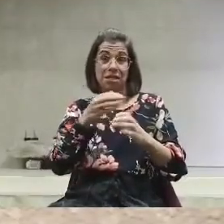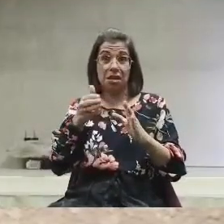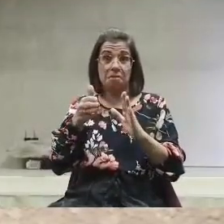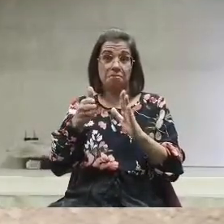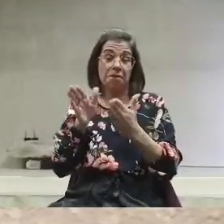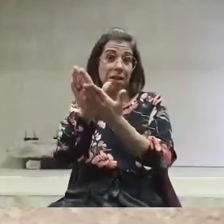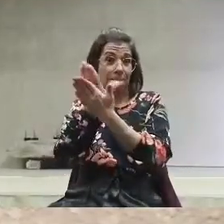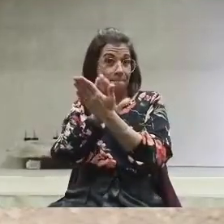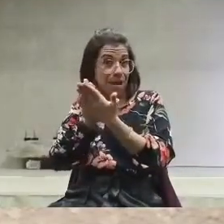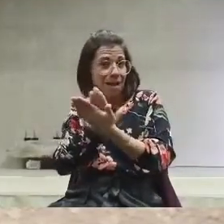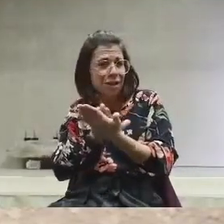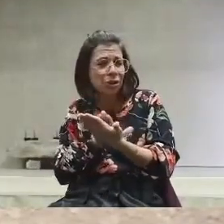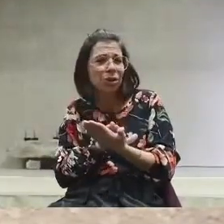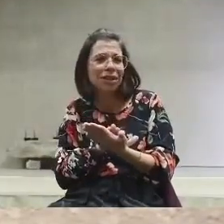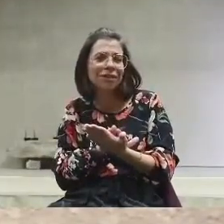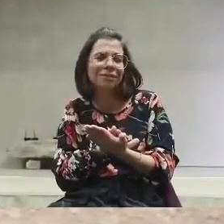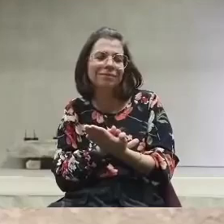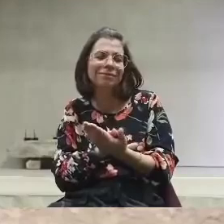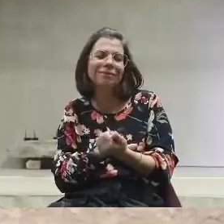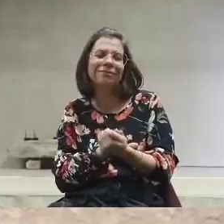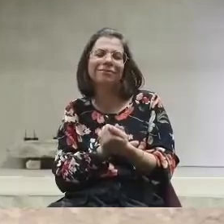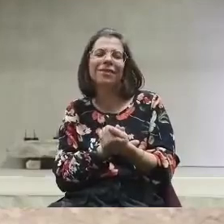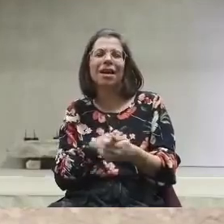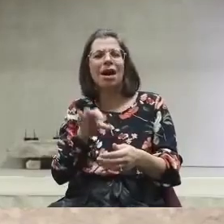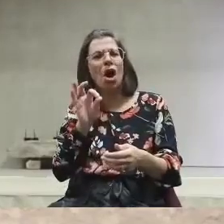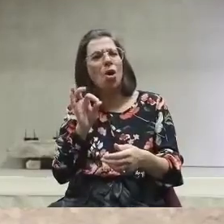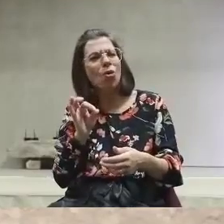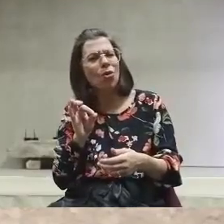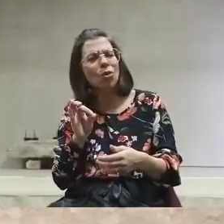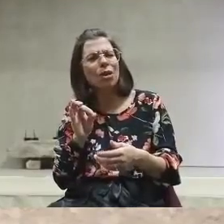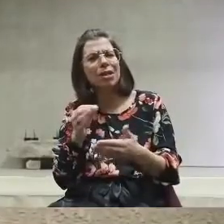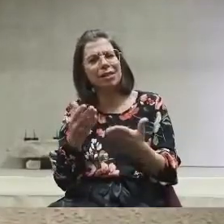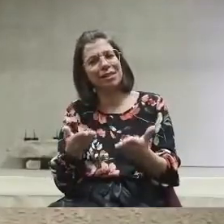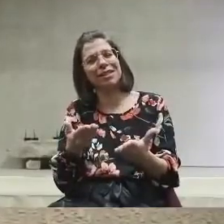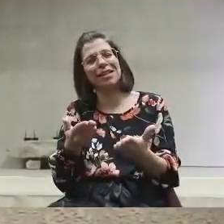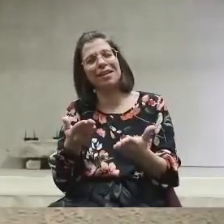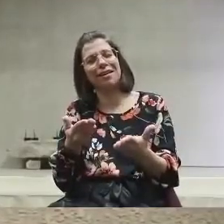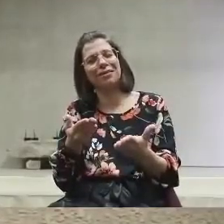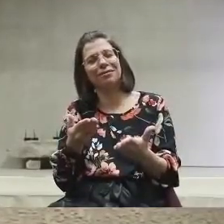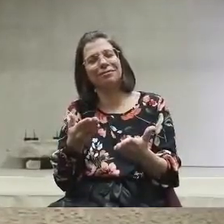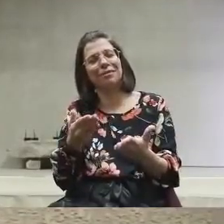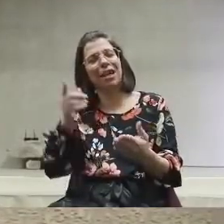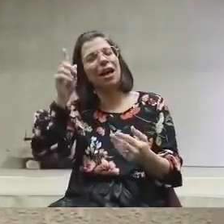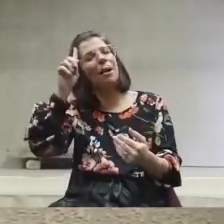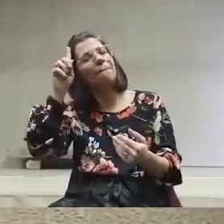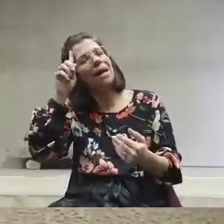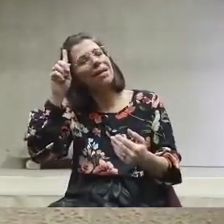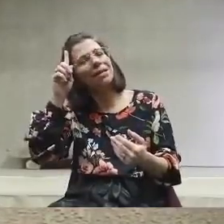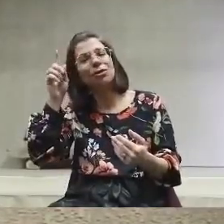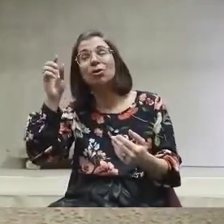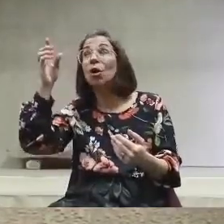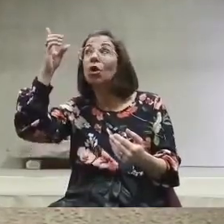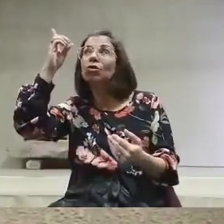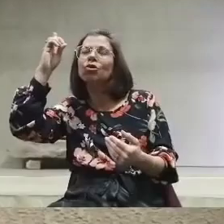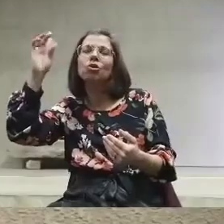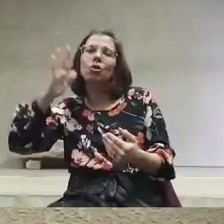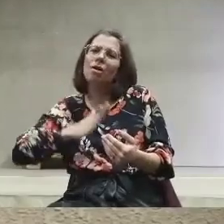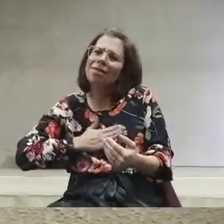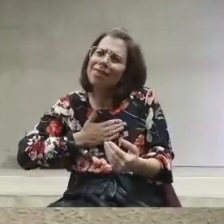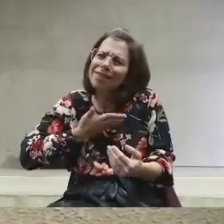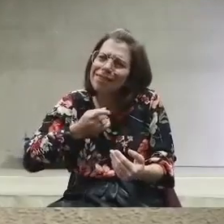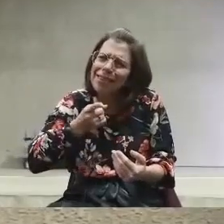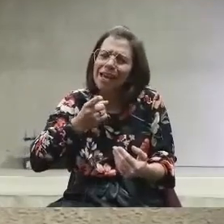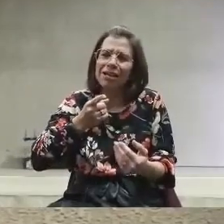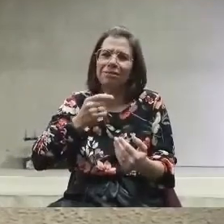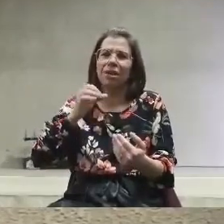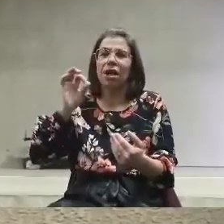aime et il t'aime d'un amour infini. C'est la démonstration de l'amour de Dieu. Et parfois, quand